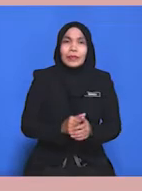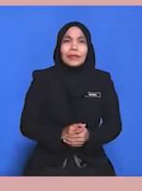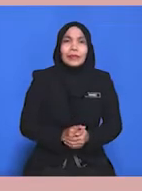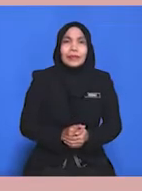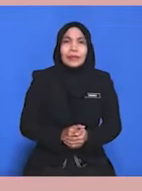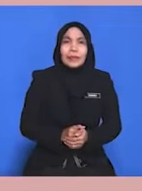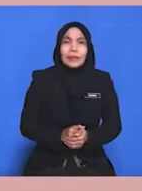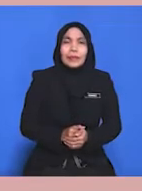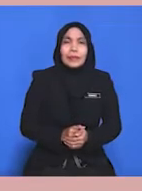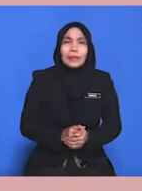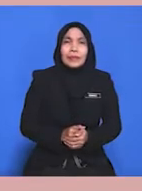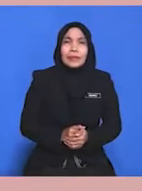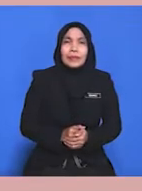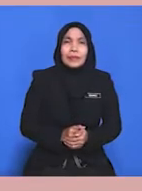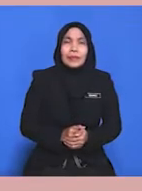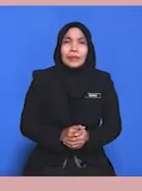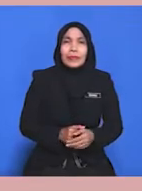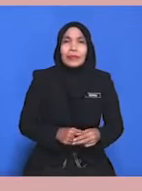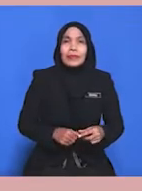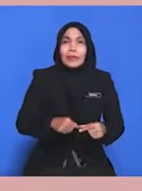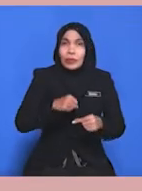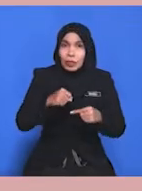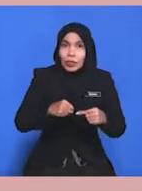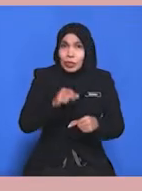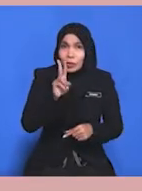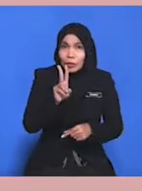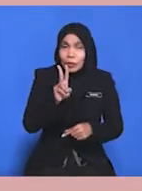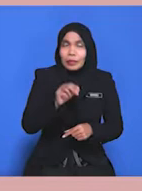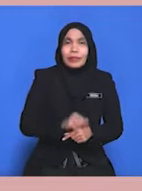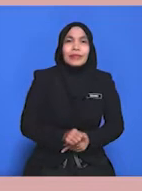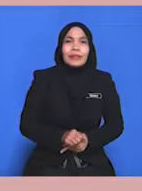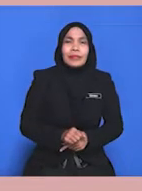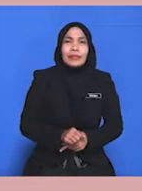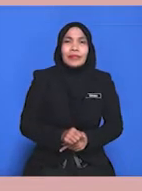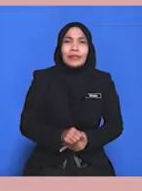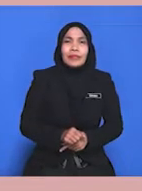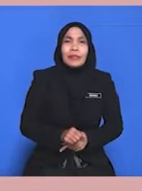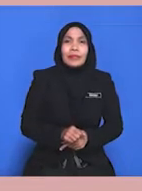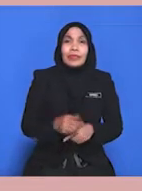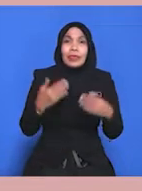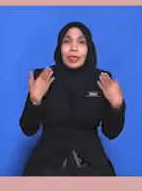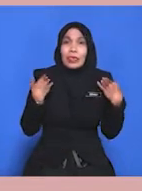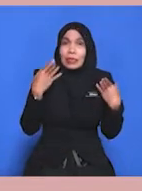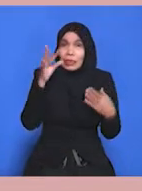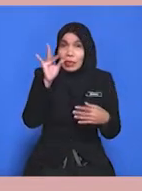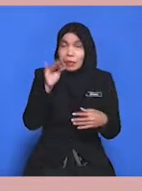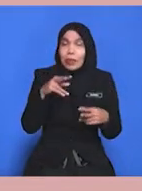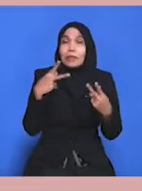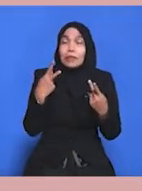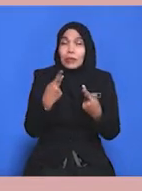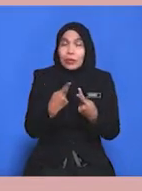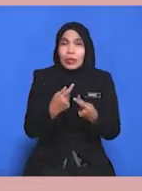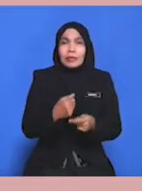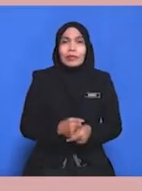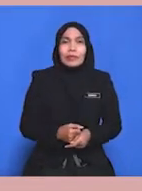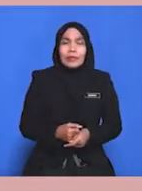Seterusnya, bagi pusingan kedua atau suku akhir, hanya 8 pasukan yang telah melepasi